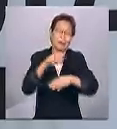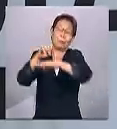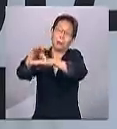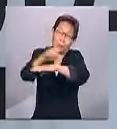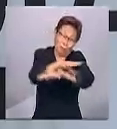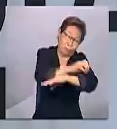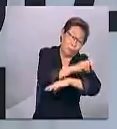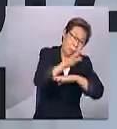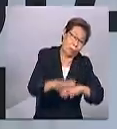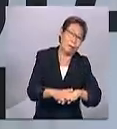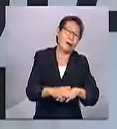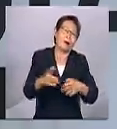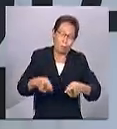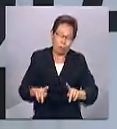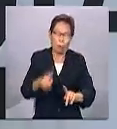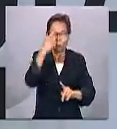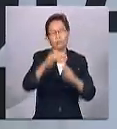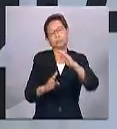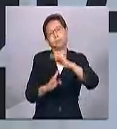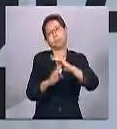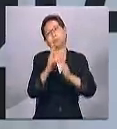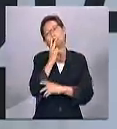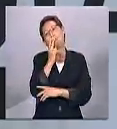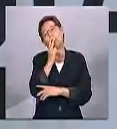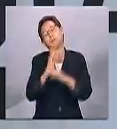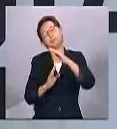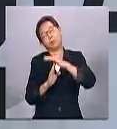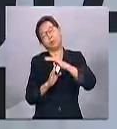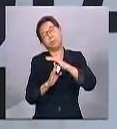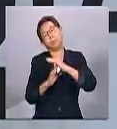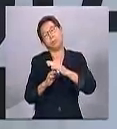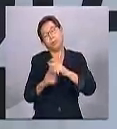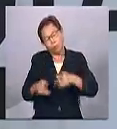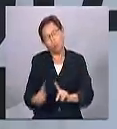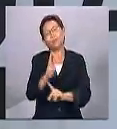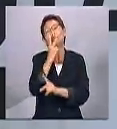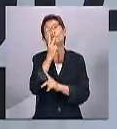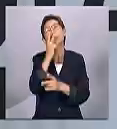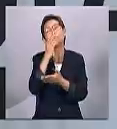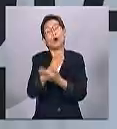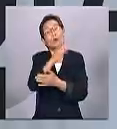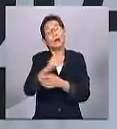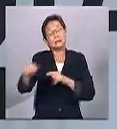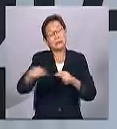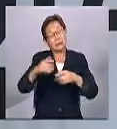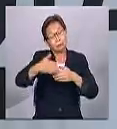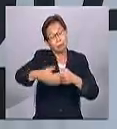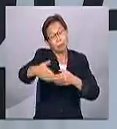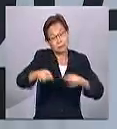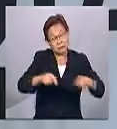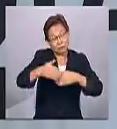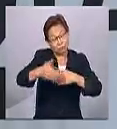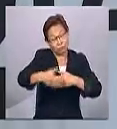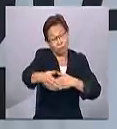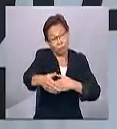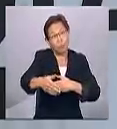kalau boleh ambil peluang ni untuk berhenti rokok dan juga tindakan yang seterusnya kita akan ambil untuk